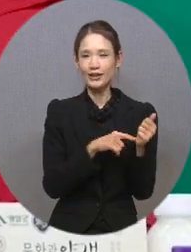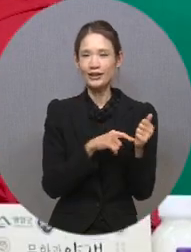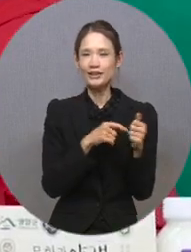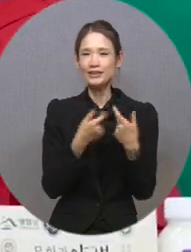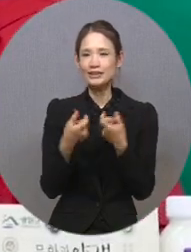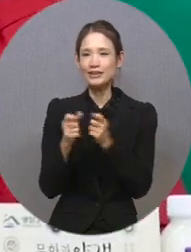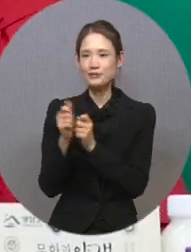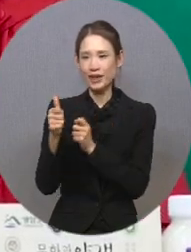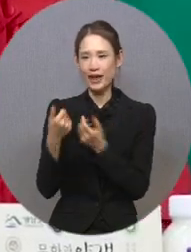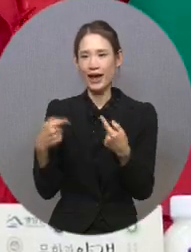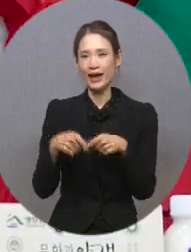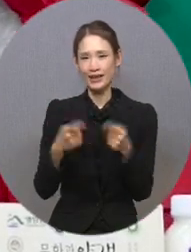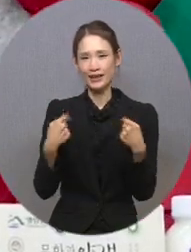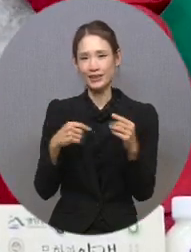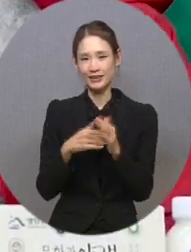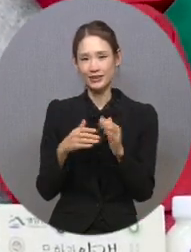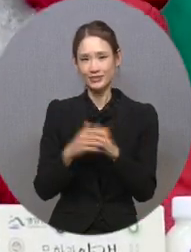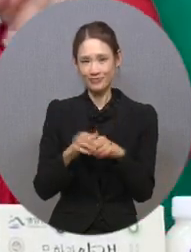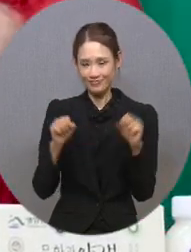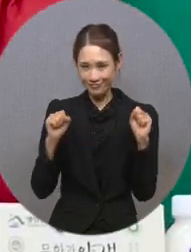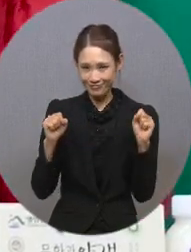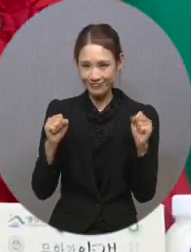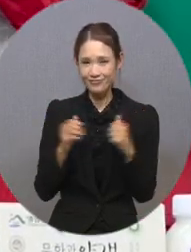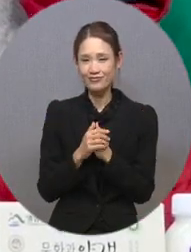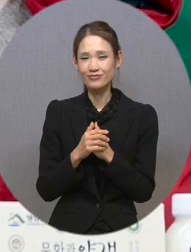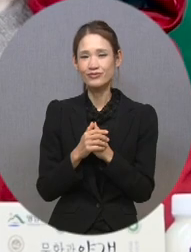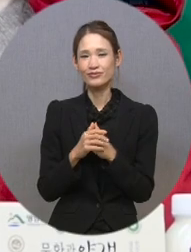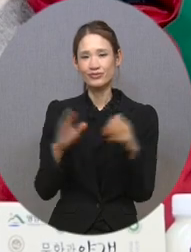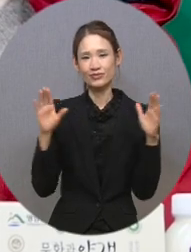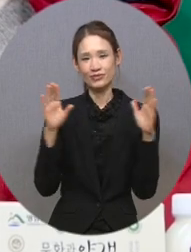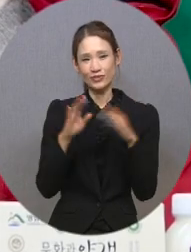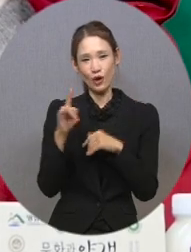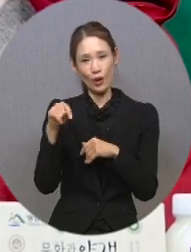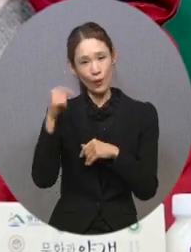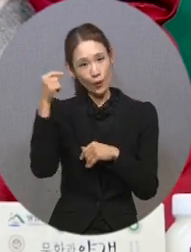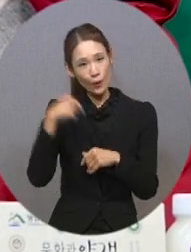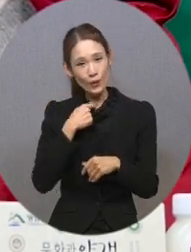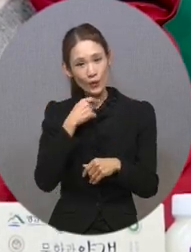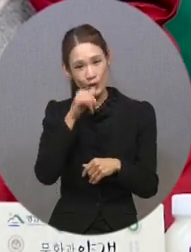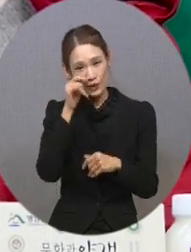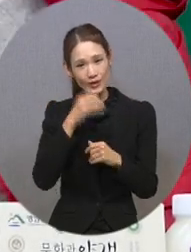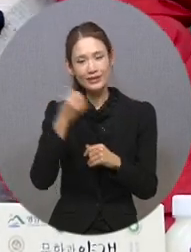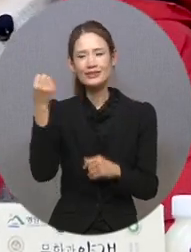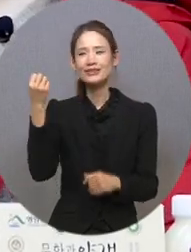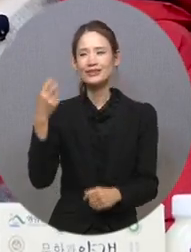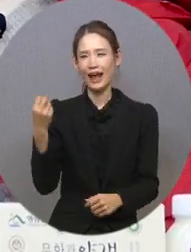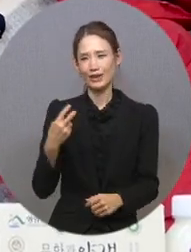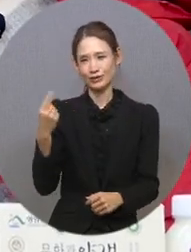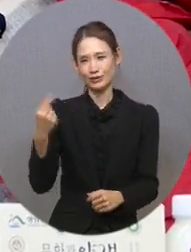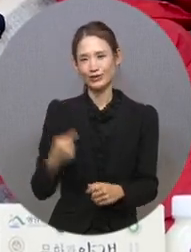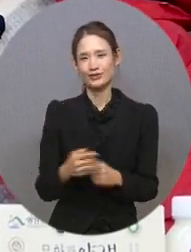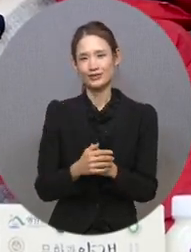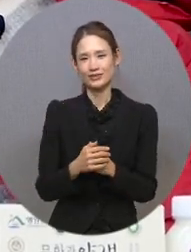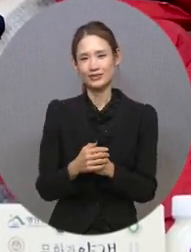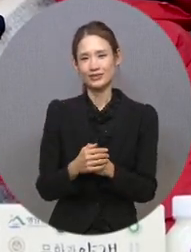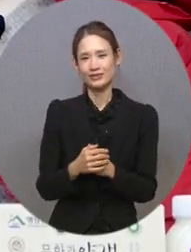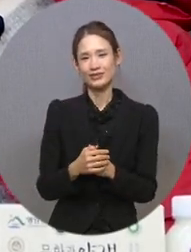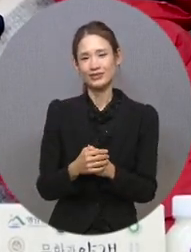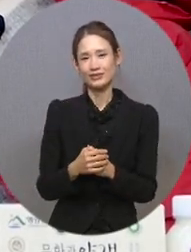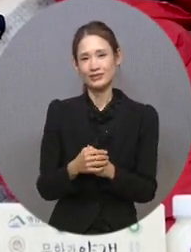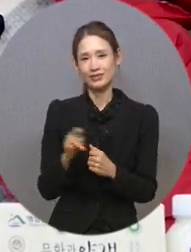팀장님도 함께 하셨어요. 네, 네. 안녕하세요. 아, 이렇게 밤에 영암에 와보신 적 있으세요? 자주 와요. 아 그래요? 오, 네. 네, 저